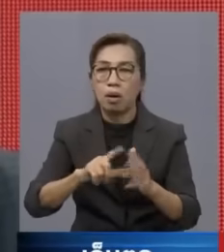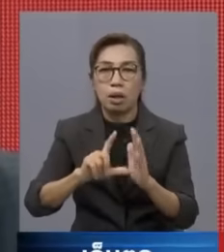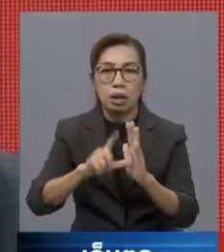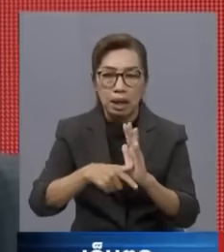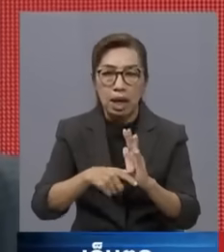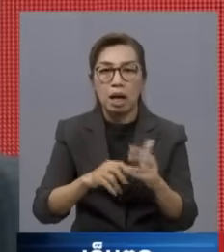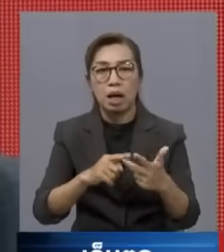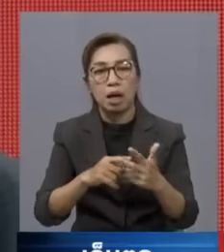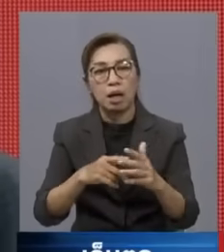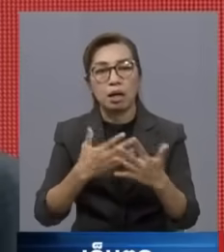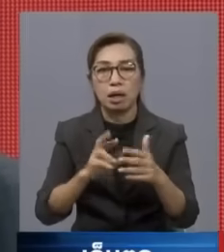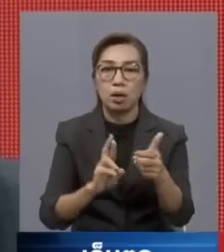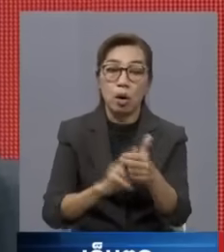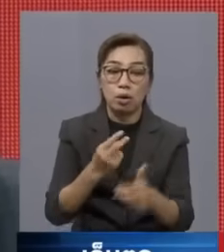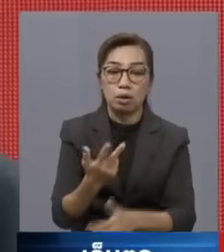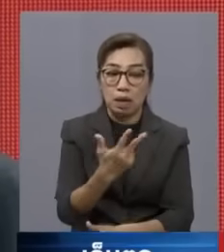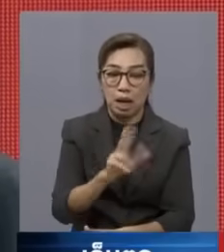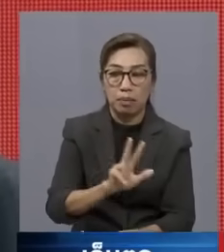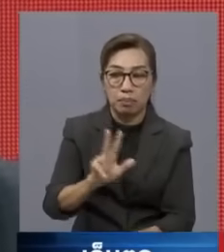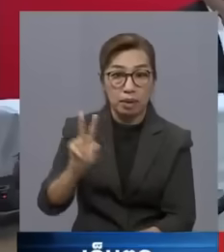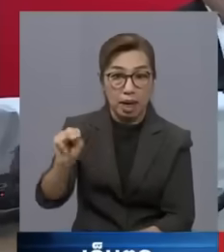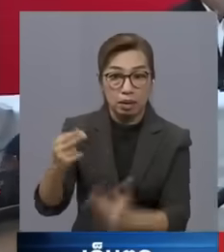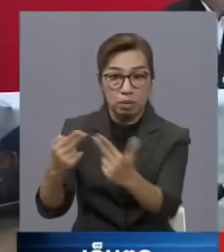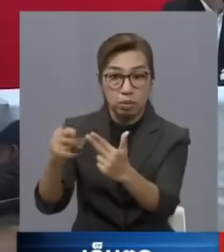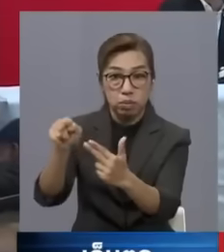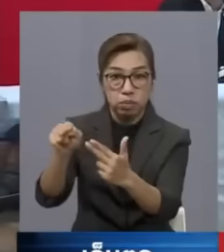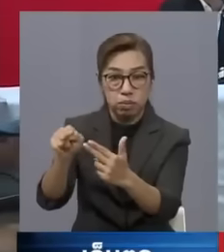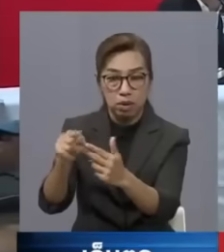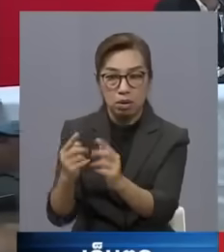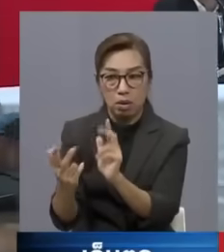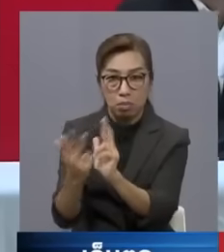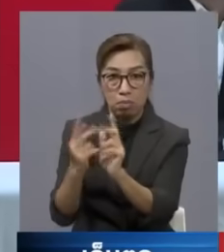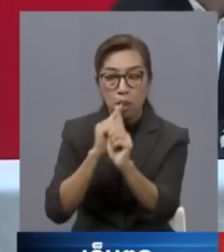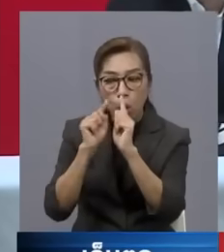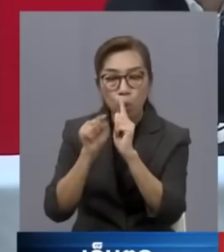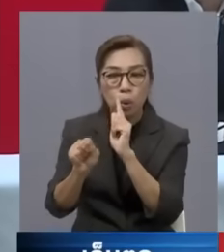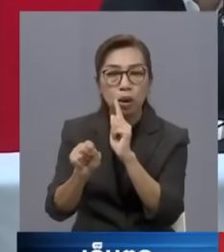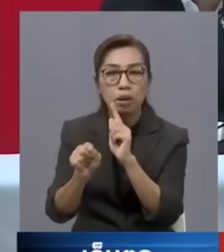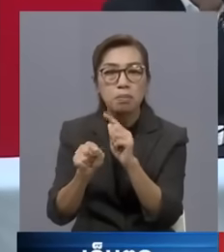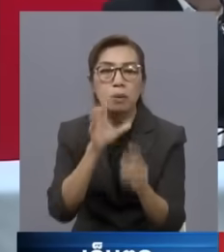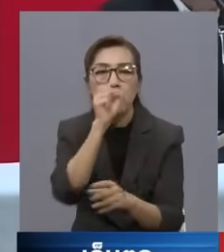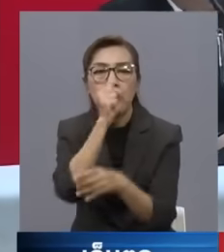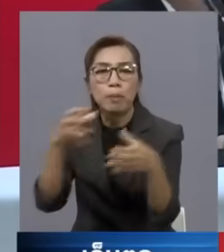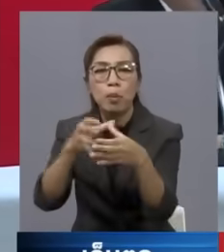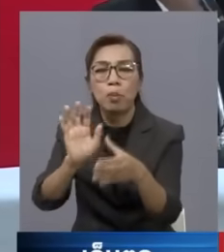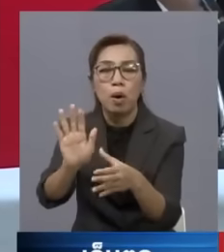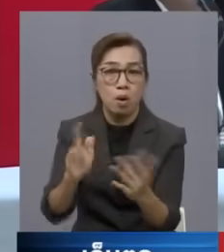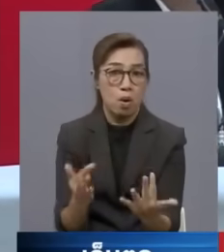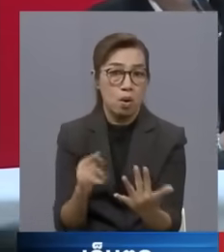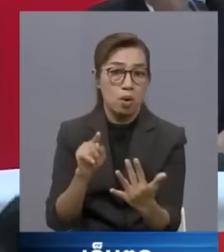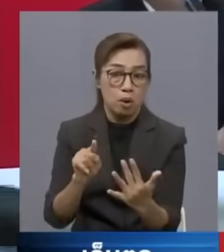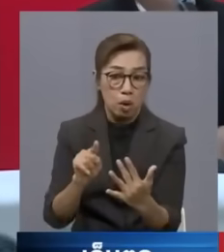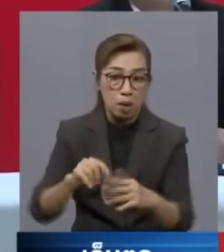ก็คุณประเสริฐเนี่ยนะครับณหารือกับแกนนำรวมไทยสร้างชาติแหล่งข่าวบอกว่าเป็นการพูดคุยกันภายในตอนนี้รอเพียงแค่